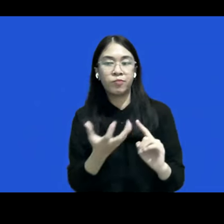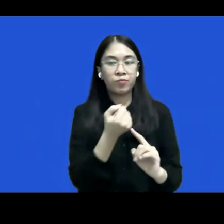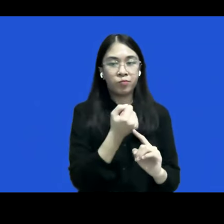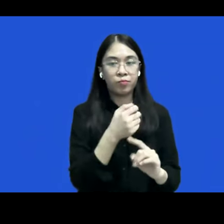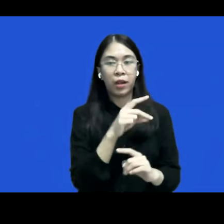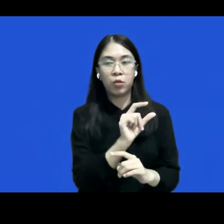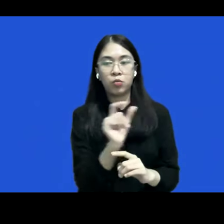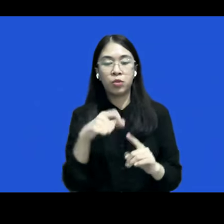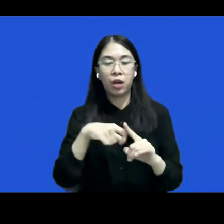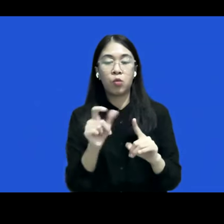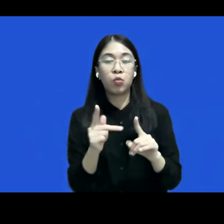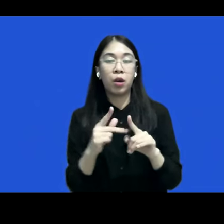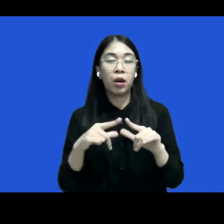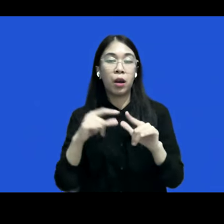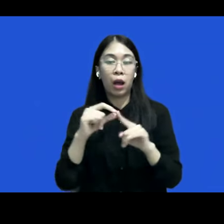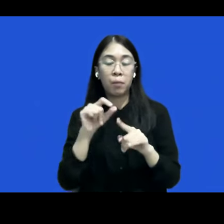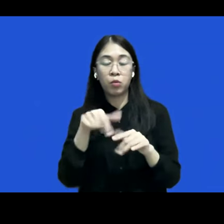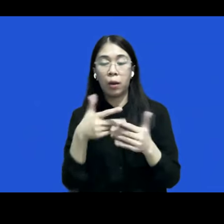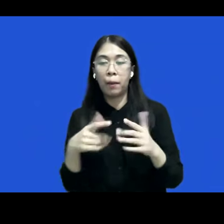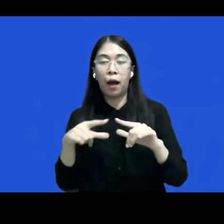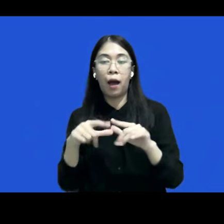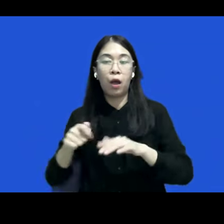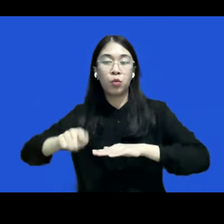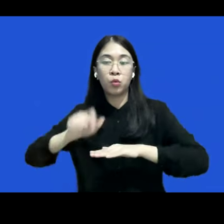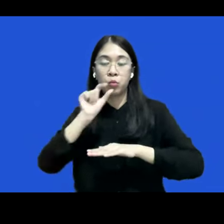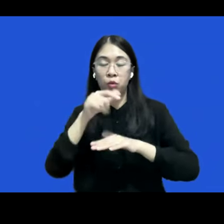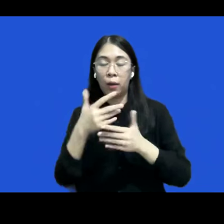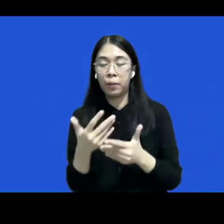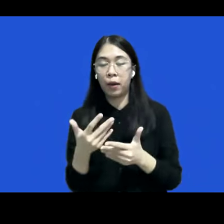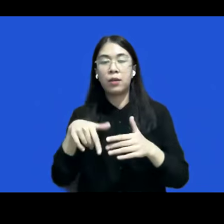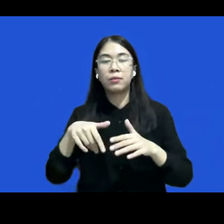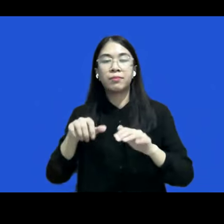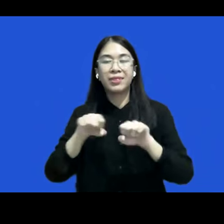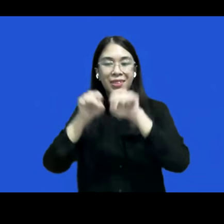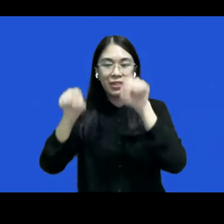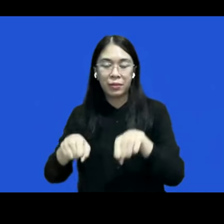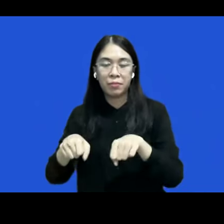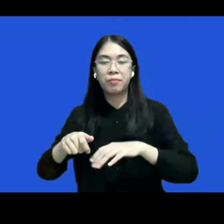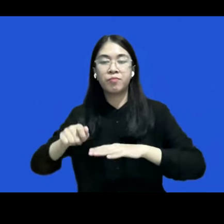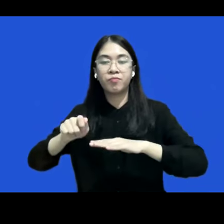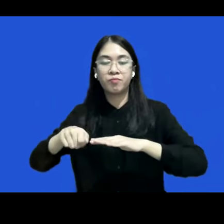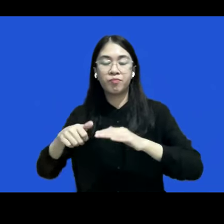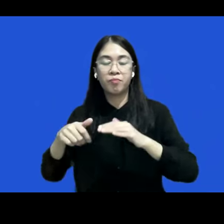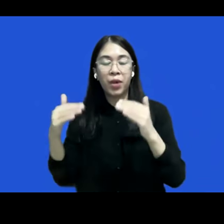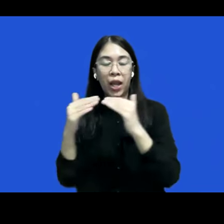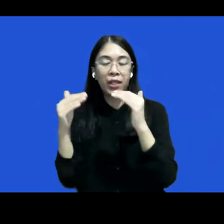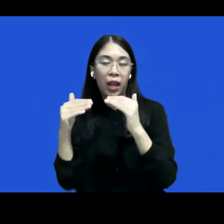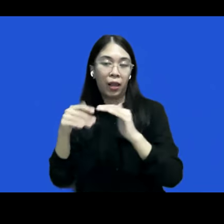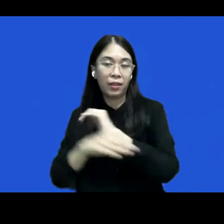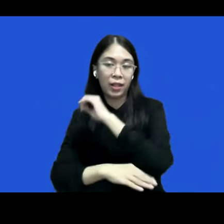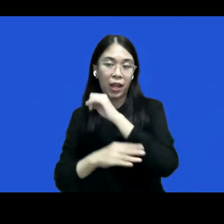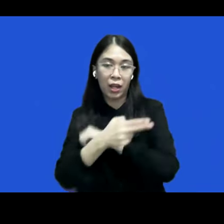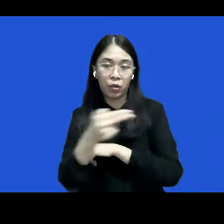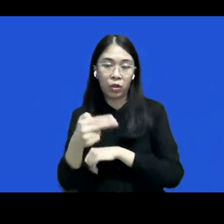Kuhap sebagai payung hukum dari pengaturan sistem peradilan pidana di Indonesia. Nah, berdasarkan latar